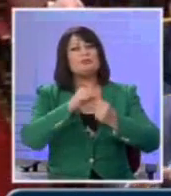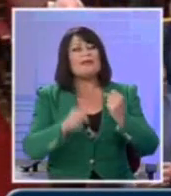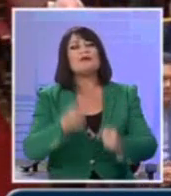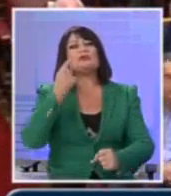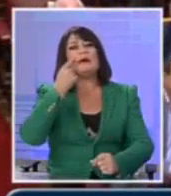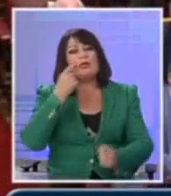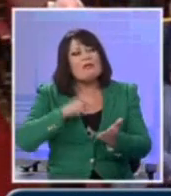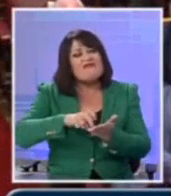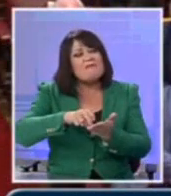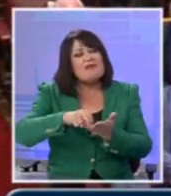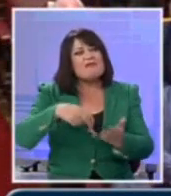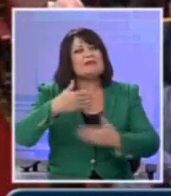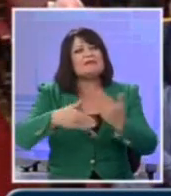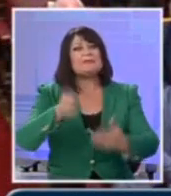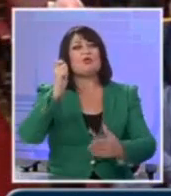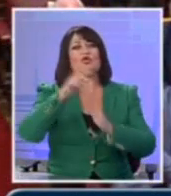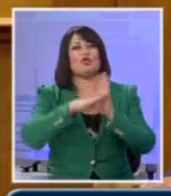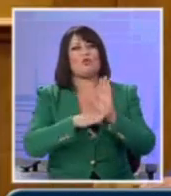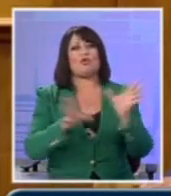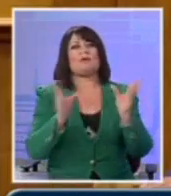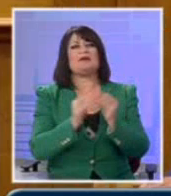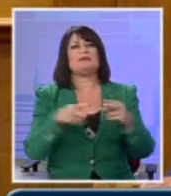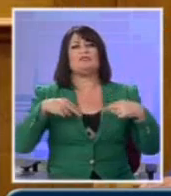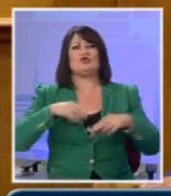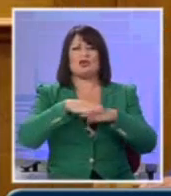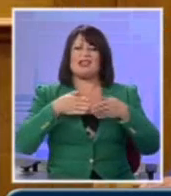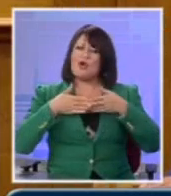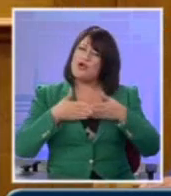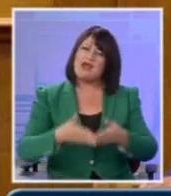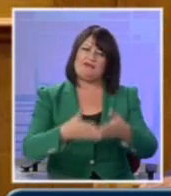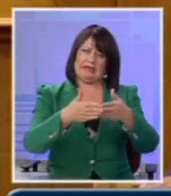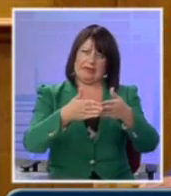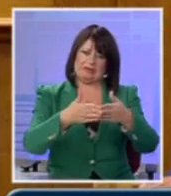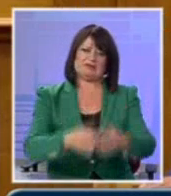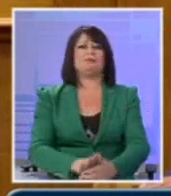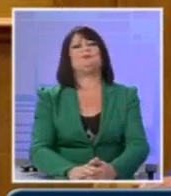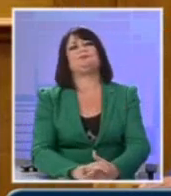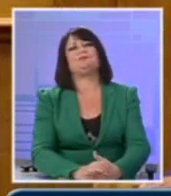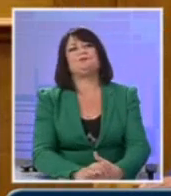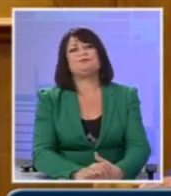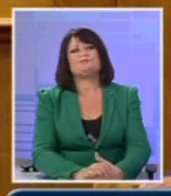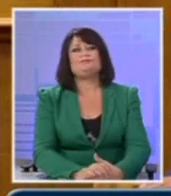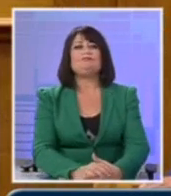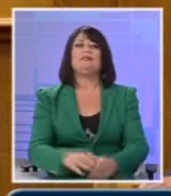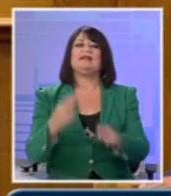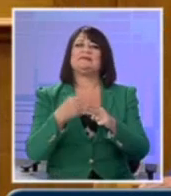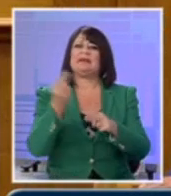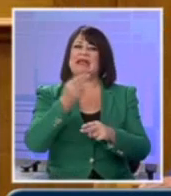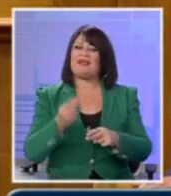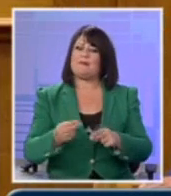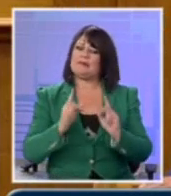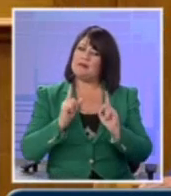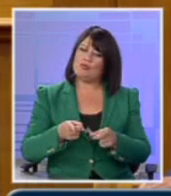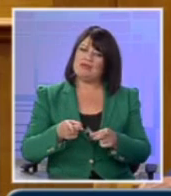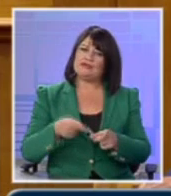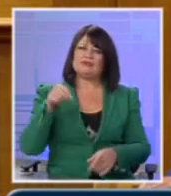ξεδιπλώσουμε βήμα-βήμα το πολιτικό μας πρόγραμμα για το Υπουργείο Ναυτιλίας και Νησιωτικής Πολιτικής. Εκεί θα κριθούν πολλά και σημαντικά. Στην